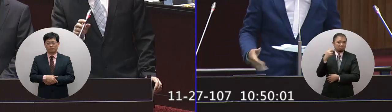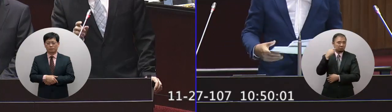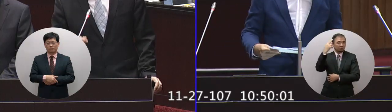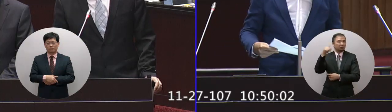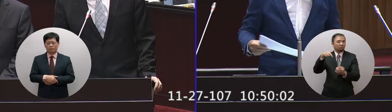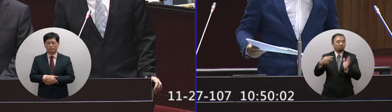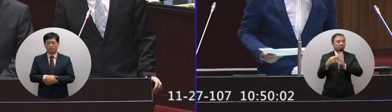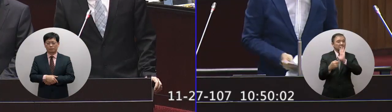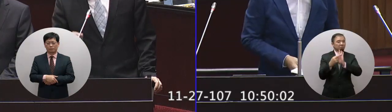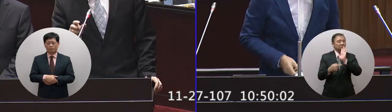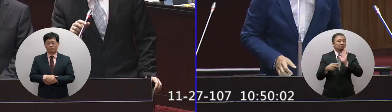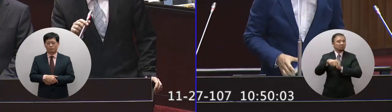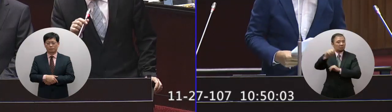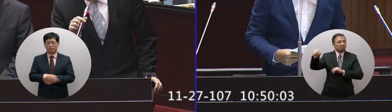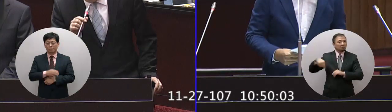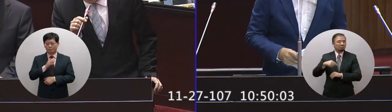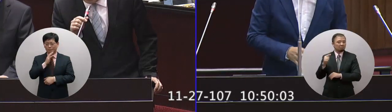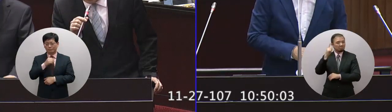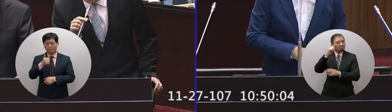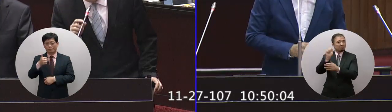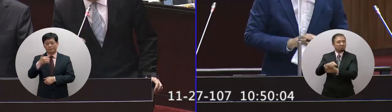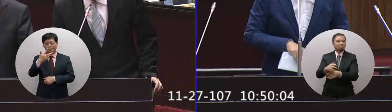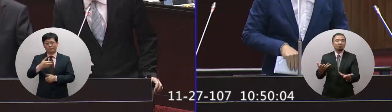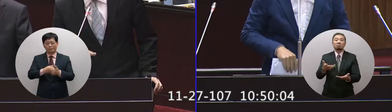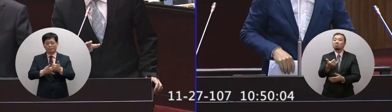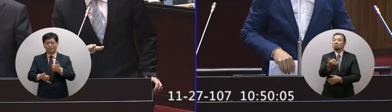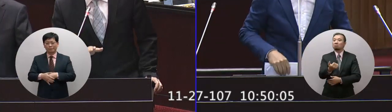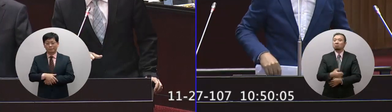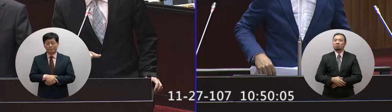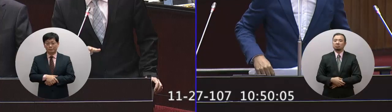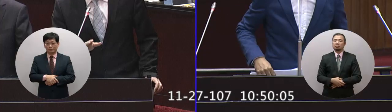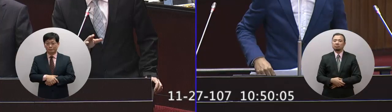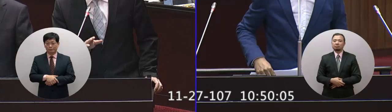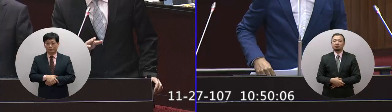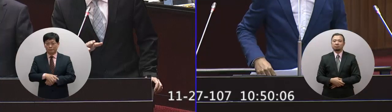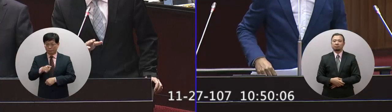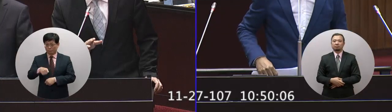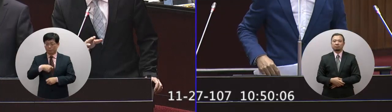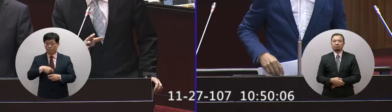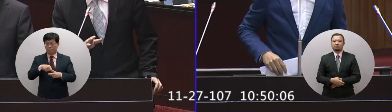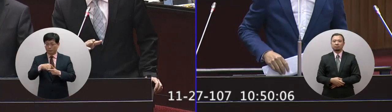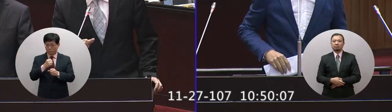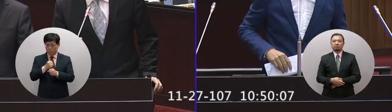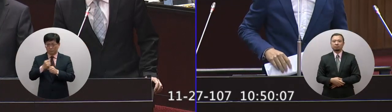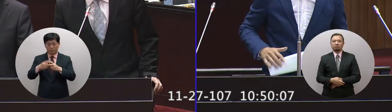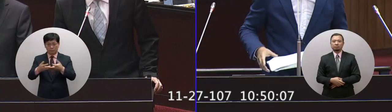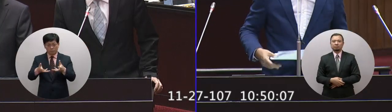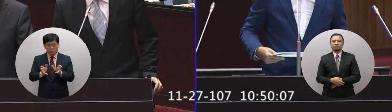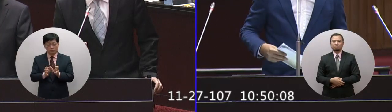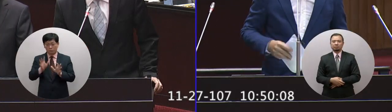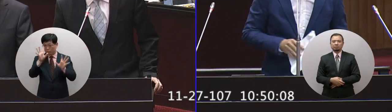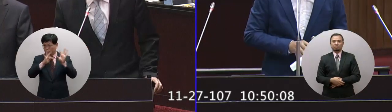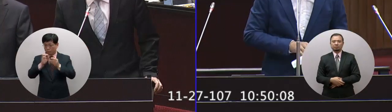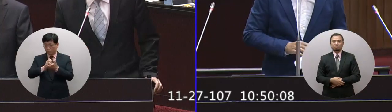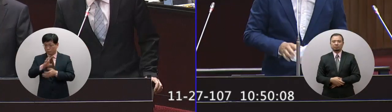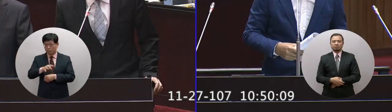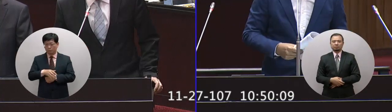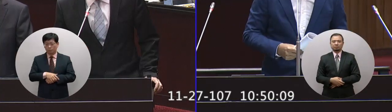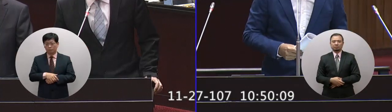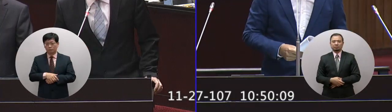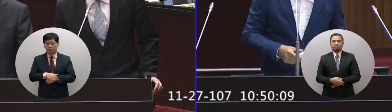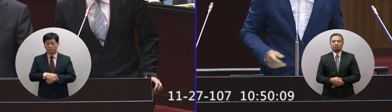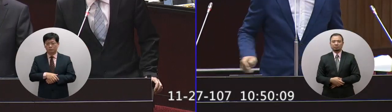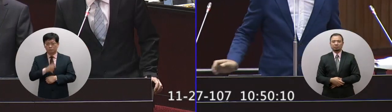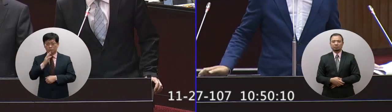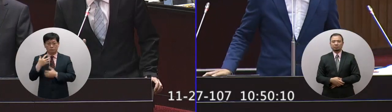个人认为如何？ 是，谢谢徐委员哈。这个工作小组这个调查报告是那